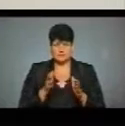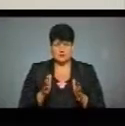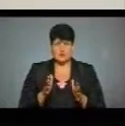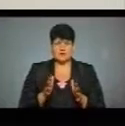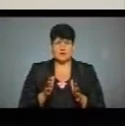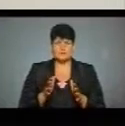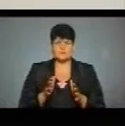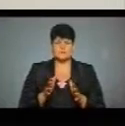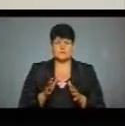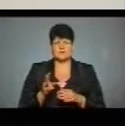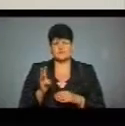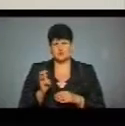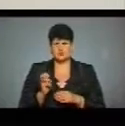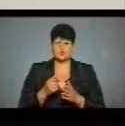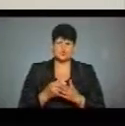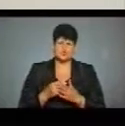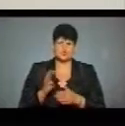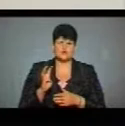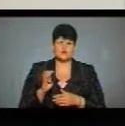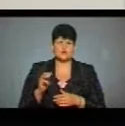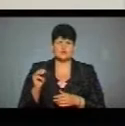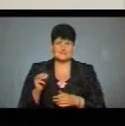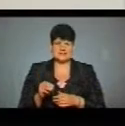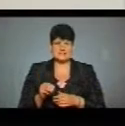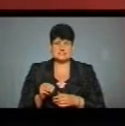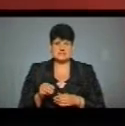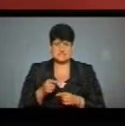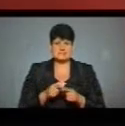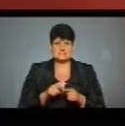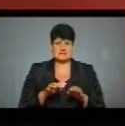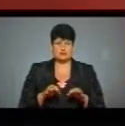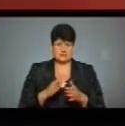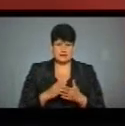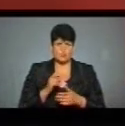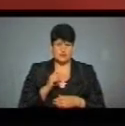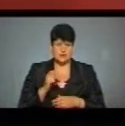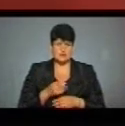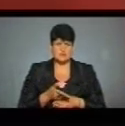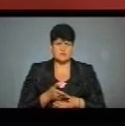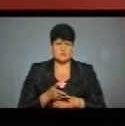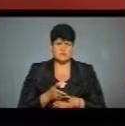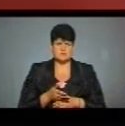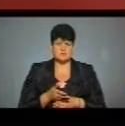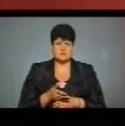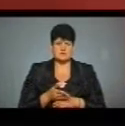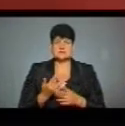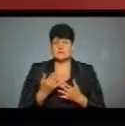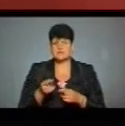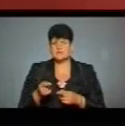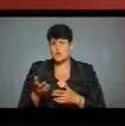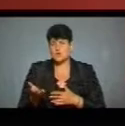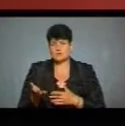службі називають від 300 до 400 тисяч таких автівок є в Україні. Тобто, скільки їх саме зараз на